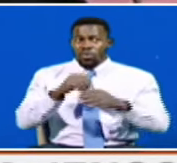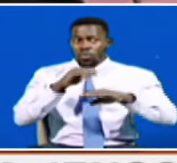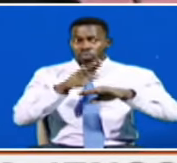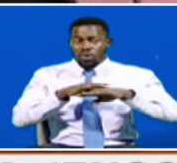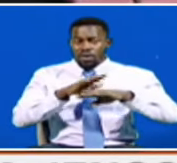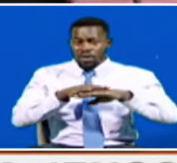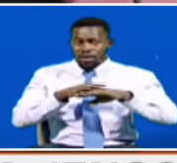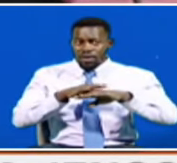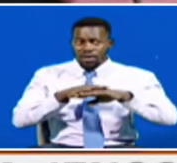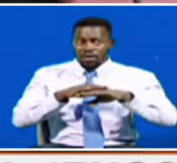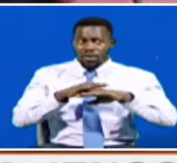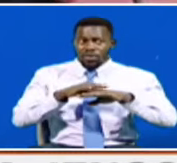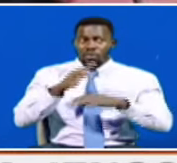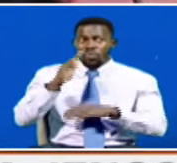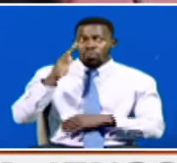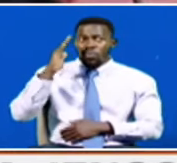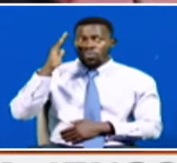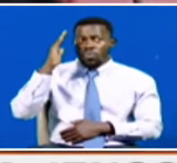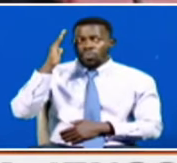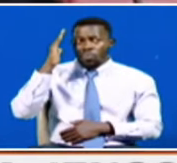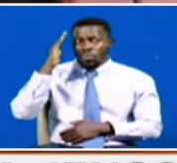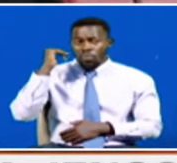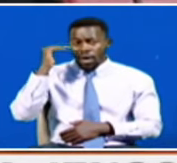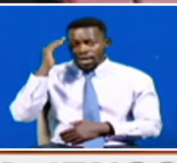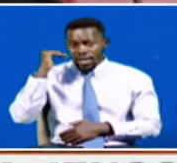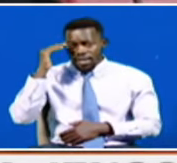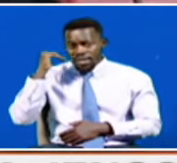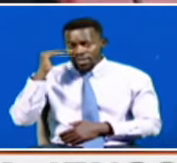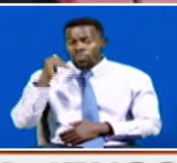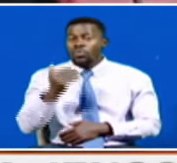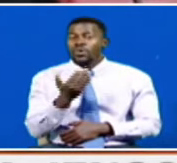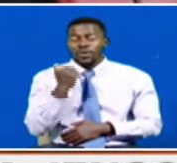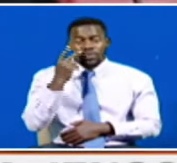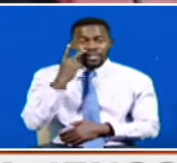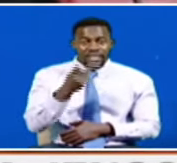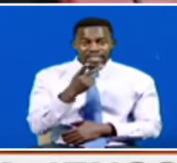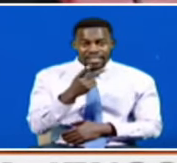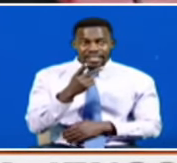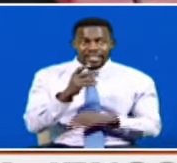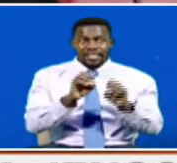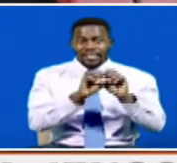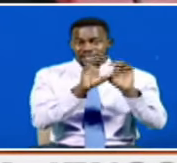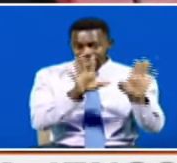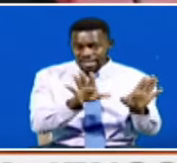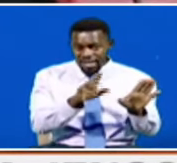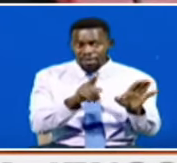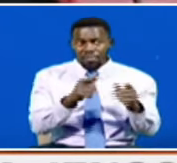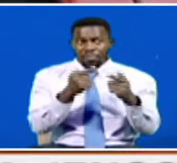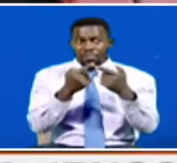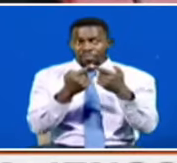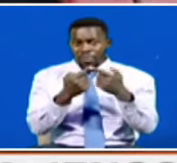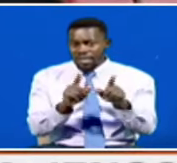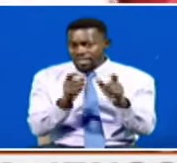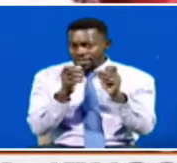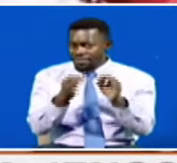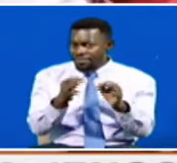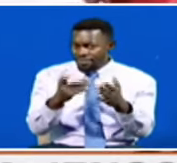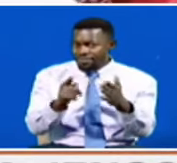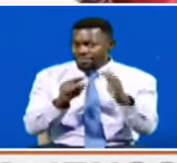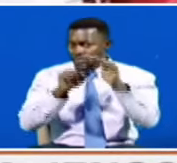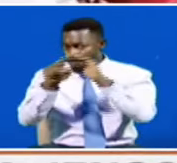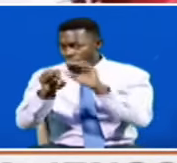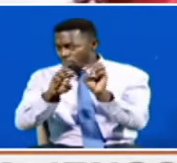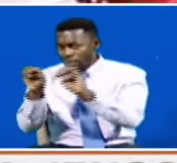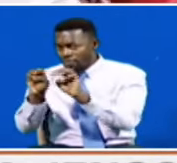it will cost those who ought to do that to do it immediately. Exactly. The longer we don't occupy it, the longer they take to complete the works.